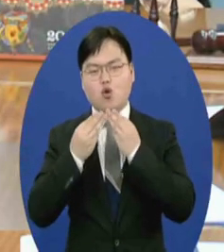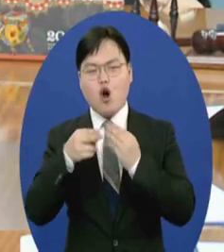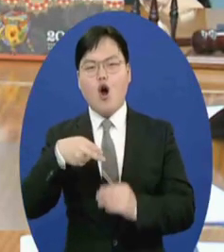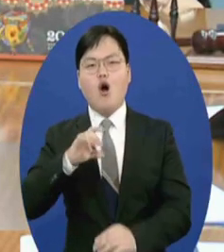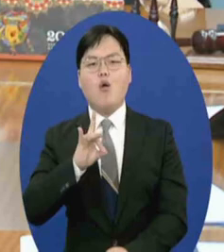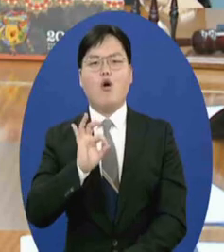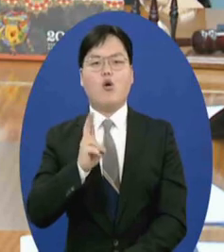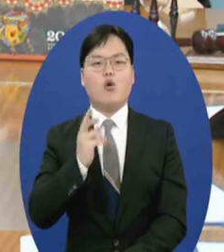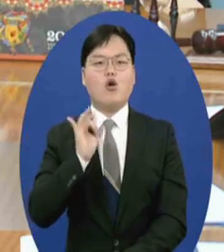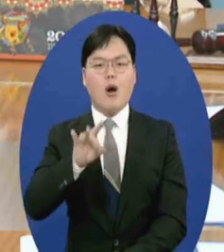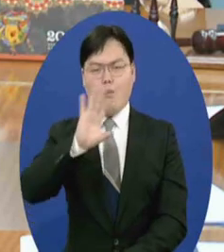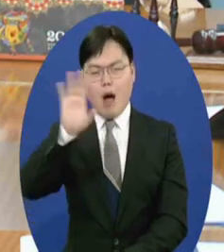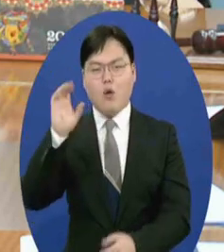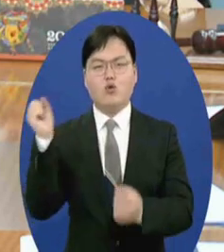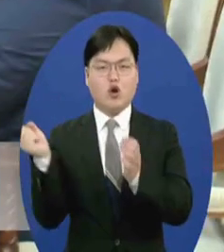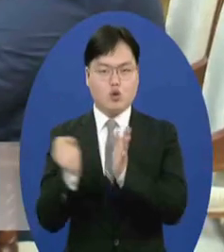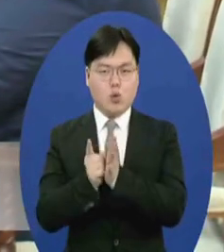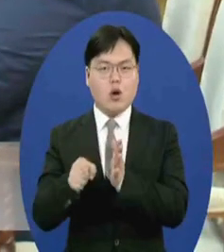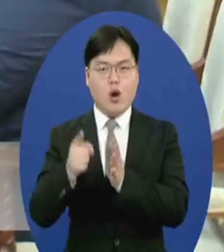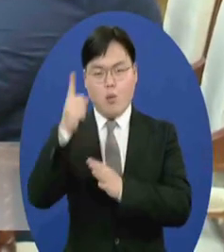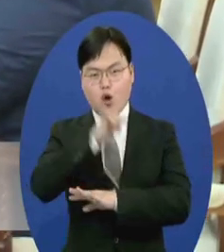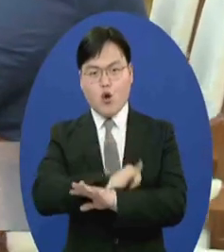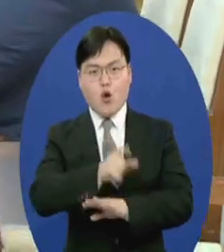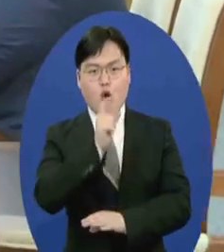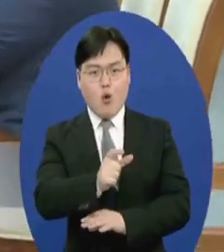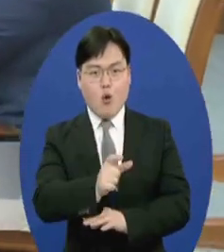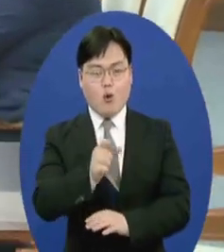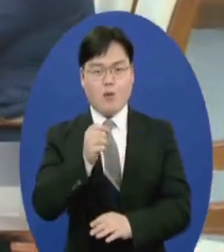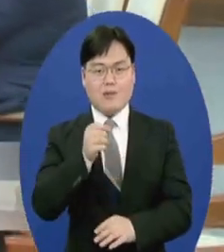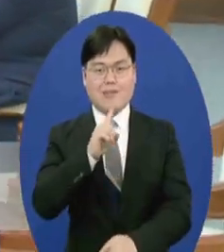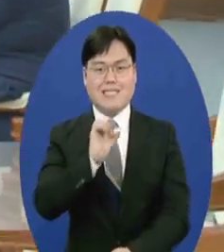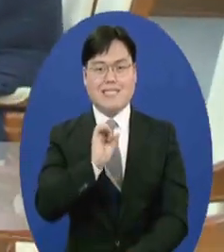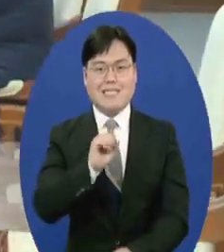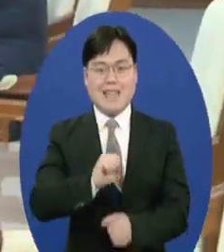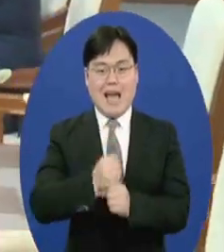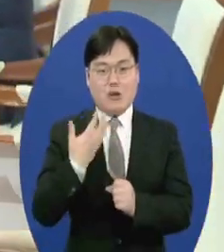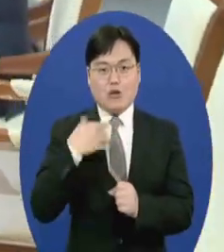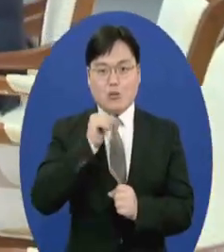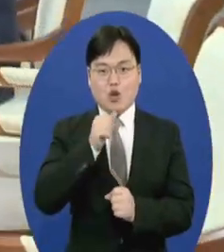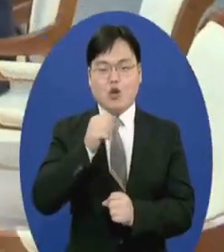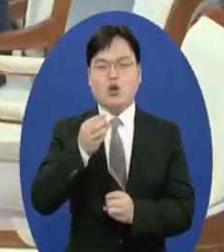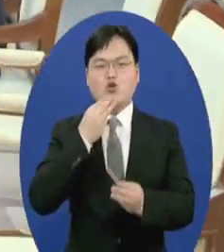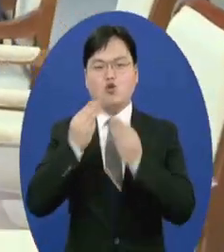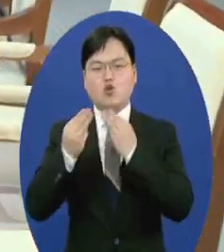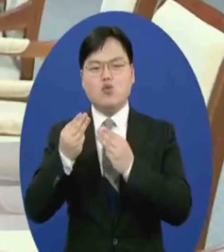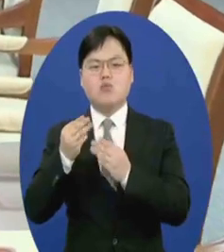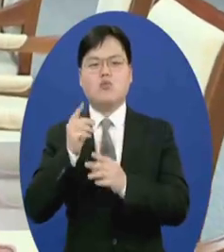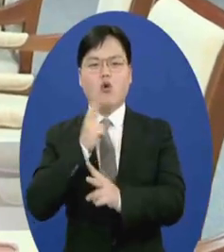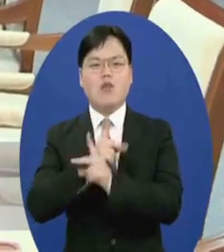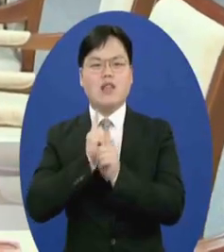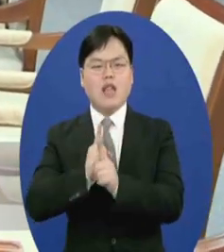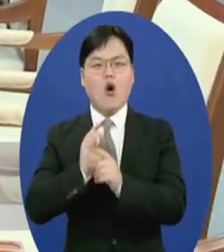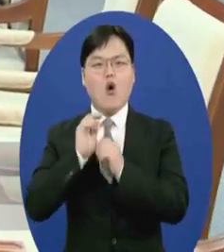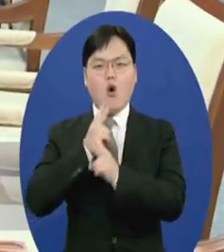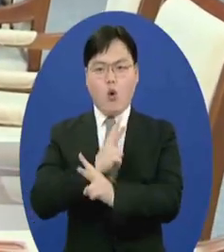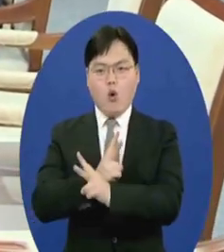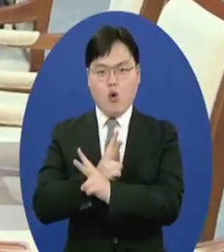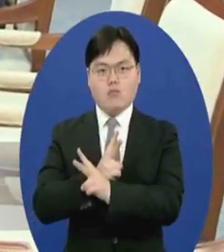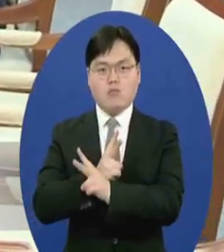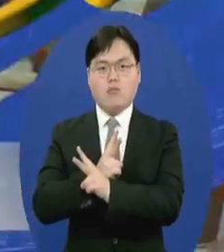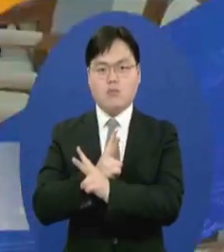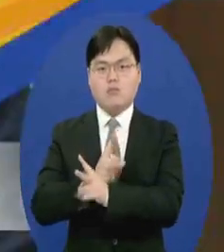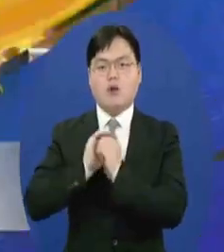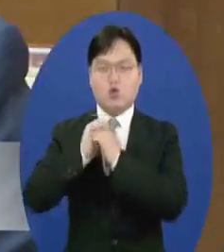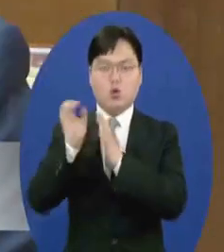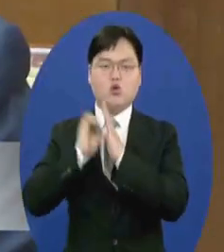хамгийн чухал гэдгийг онцолсон байна. Монгол Улсад хүн засагддаггүй, хууль засагддаг шударга нийгмийн төлөө хуулаа дээдлэн ажиллахыг Улсын Ерөнхий